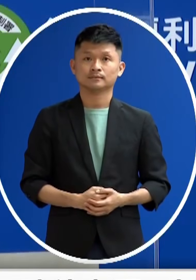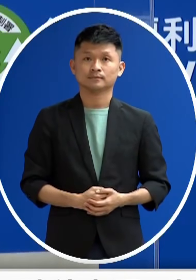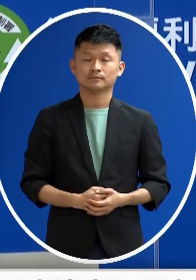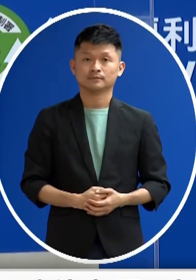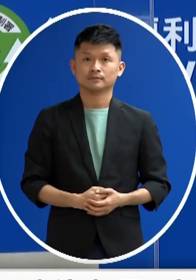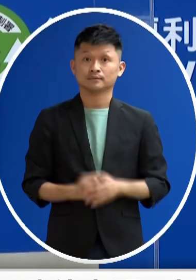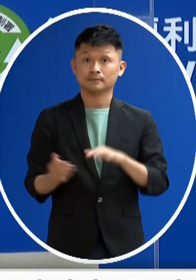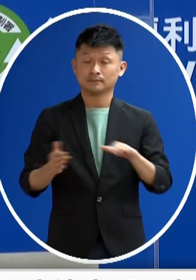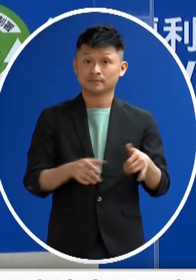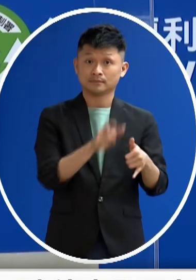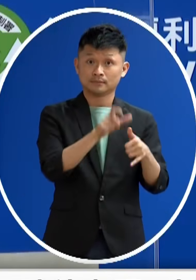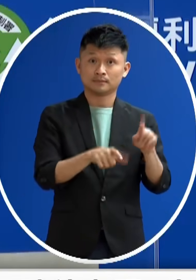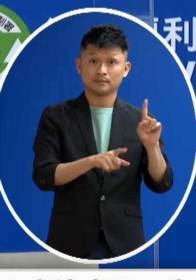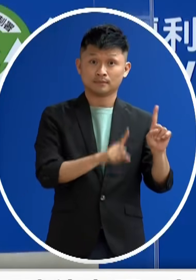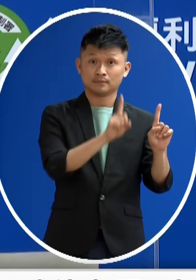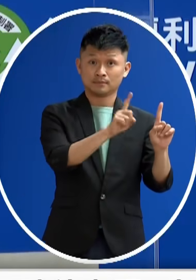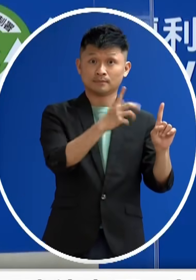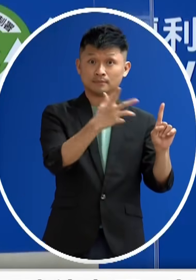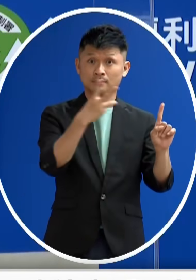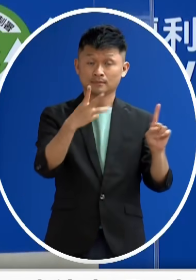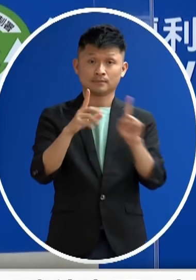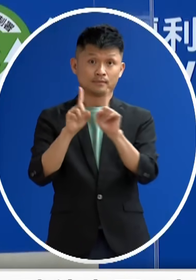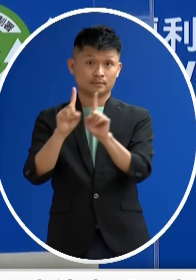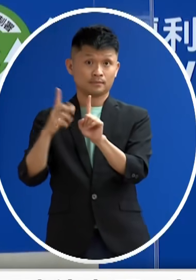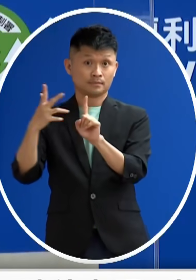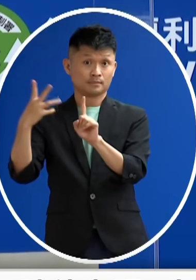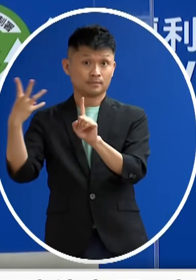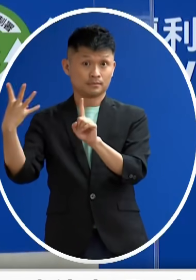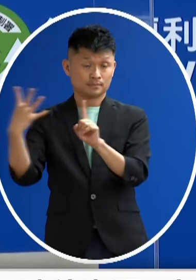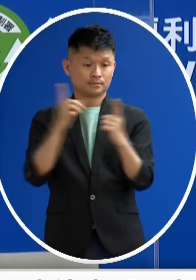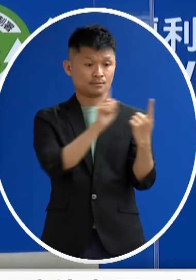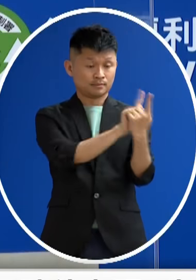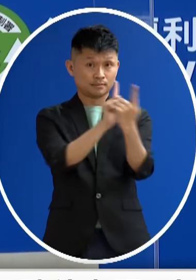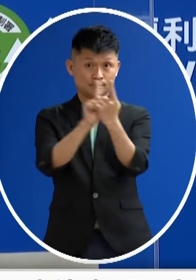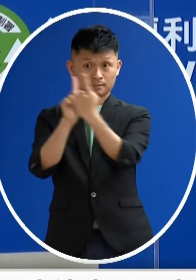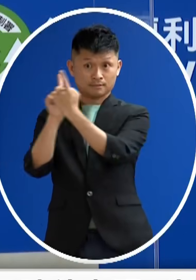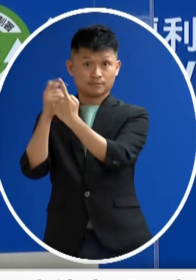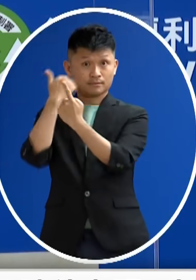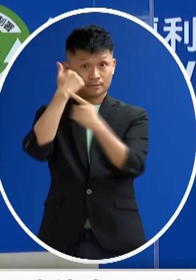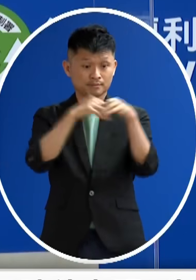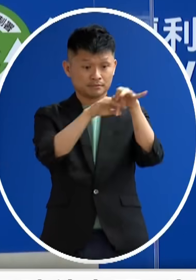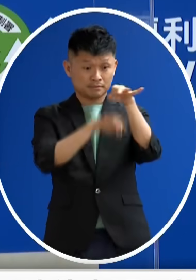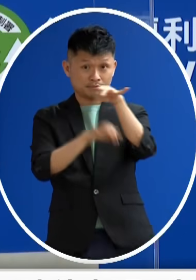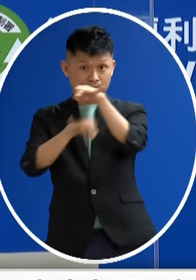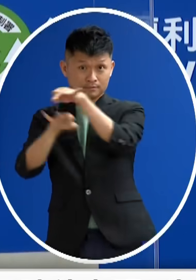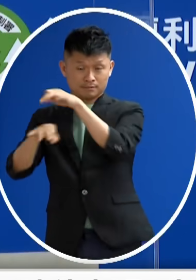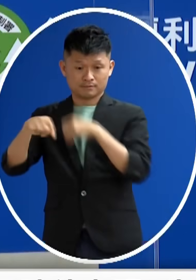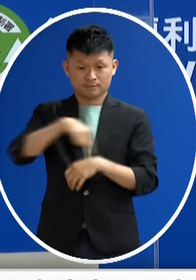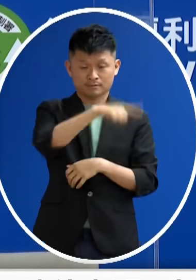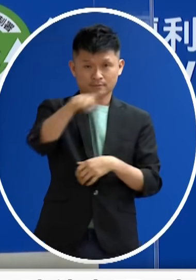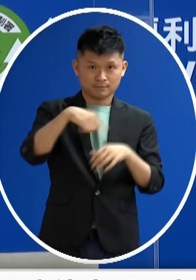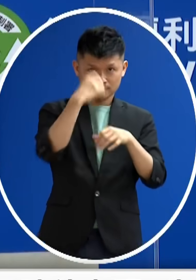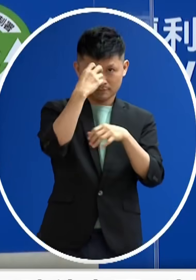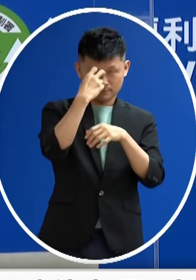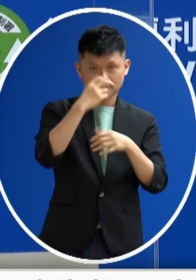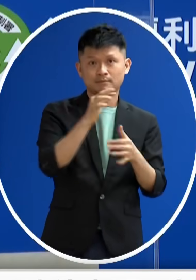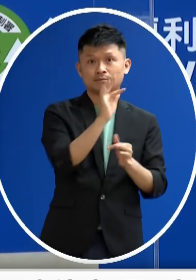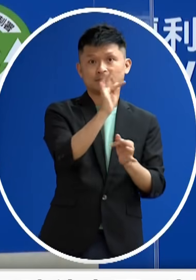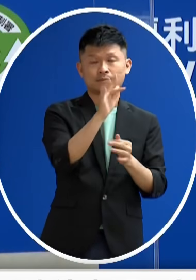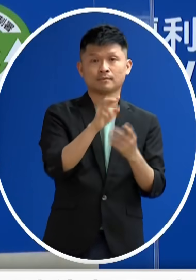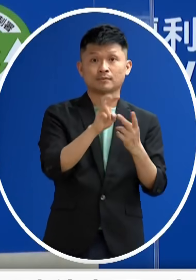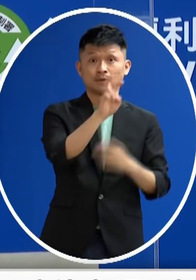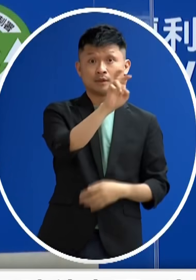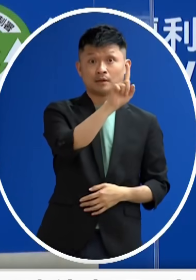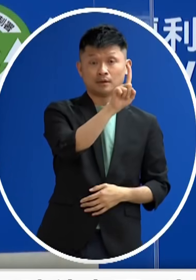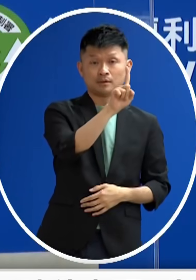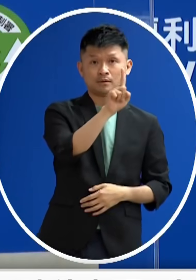那另外11、83、84的接触者那已经都采检完毕哈，那大概阴性21名，阳